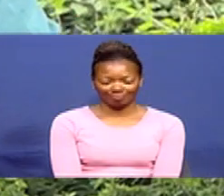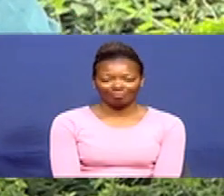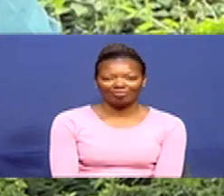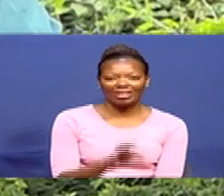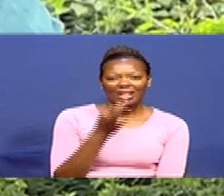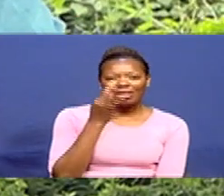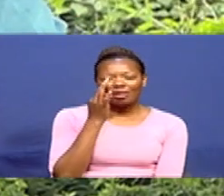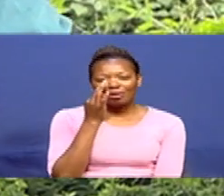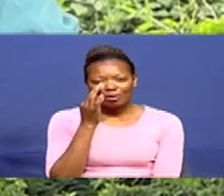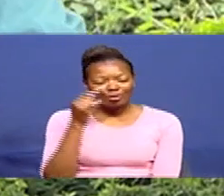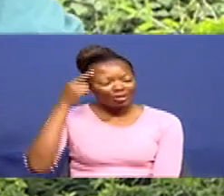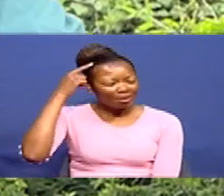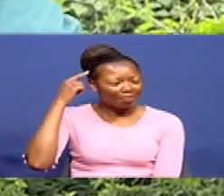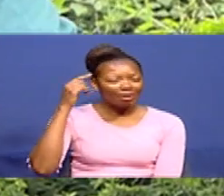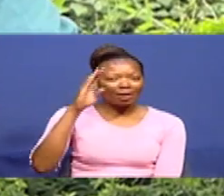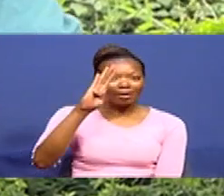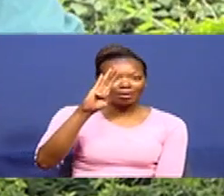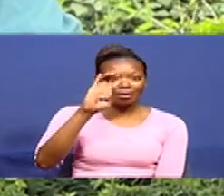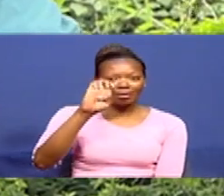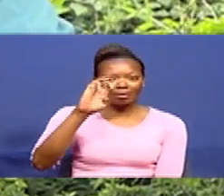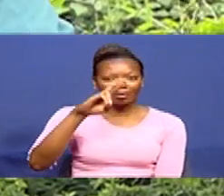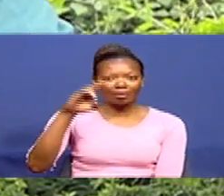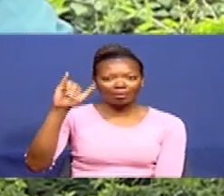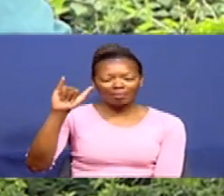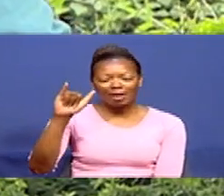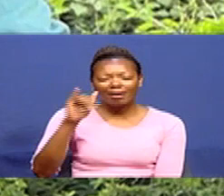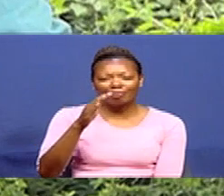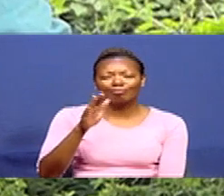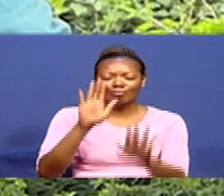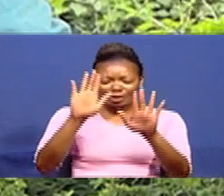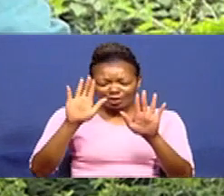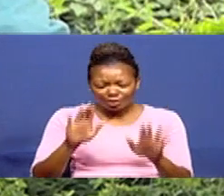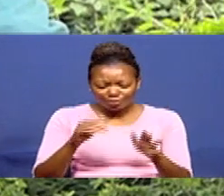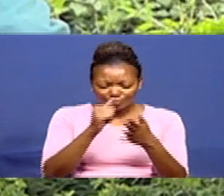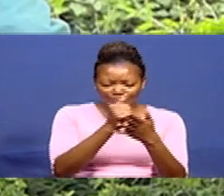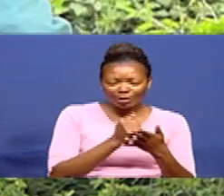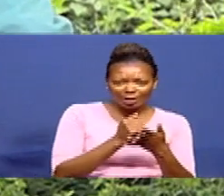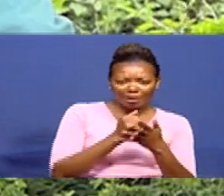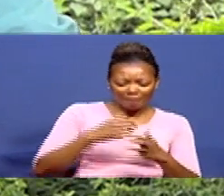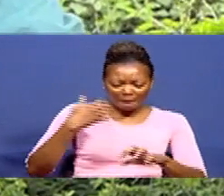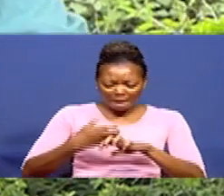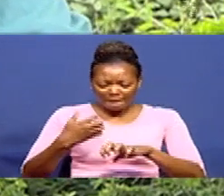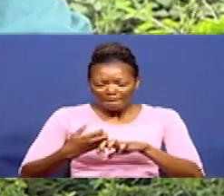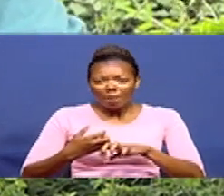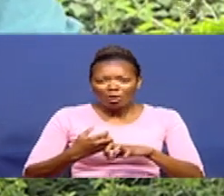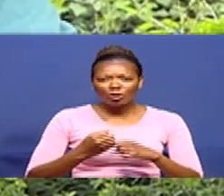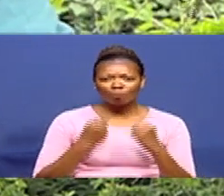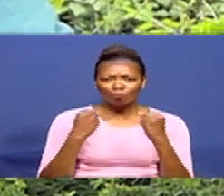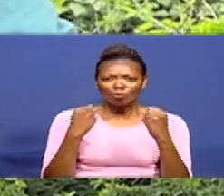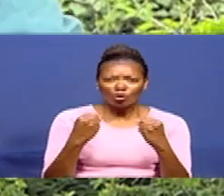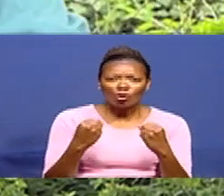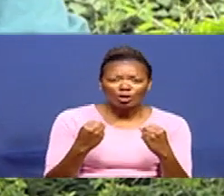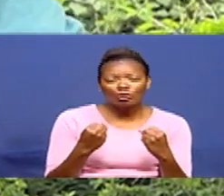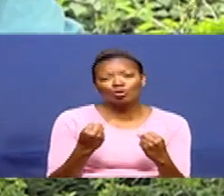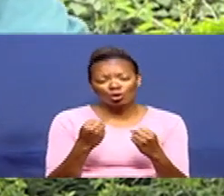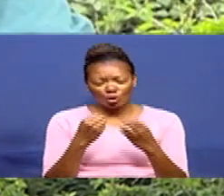Tunda hili la blackberry lina madini si haba, husaidia katika ukuzi wa mifupa kwenye miili kwani ina chembe